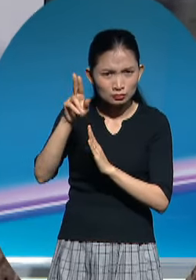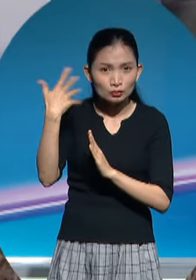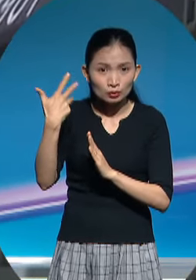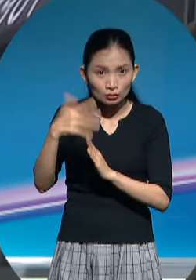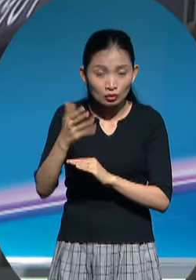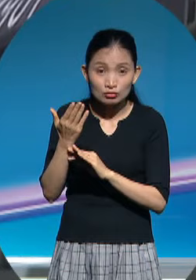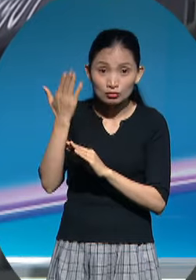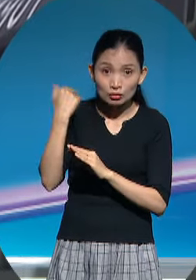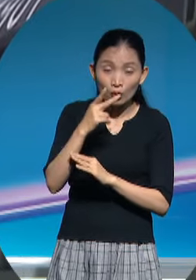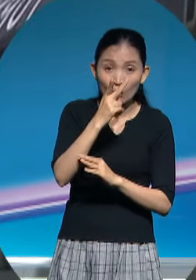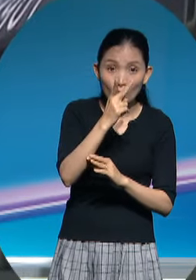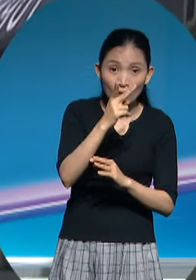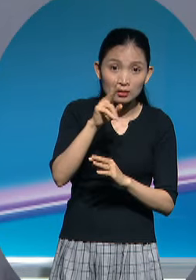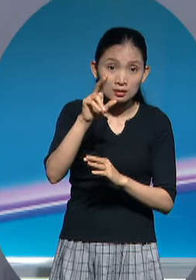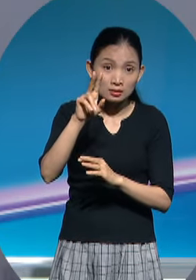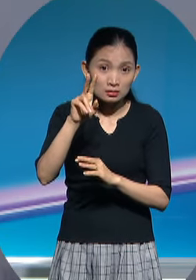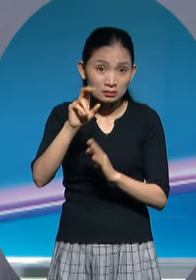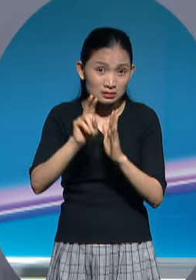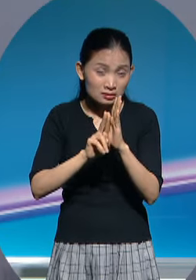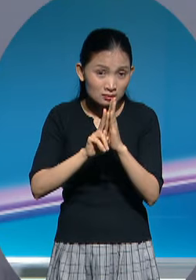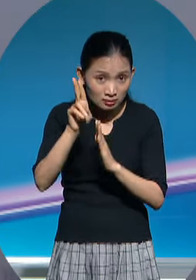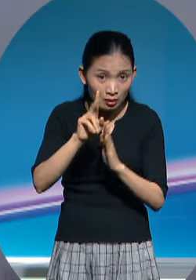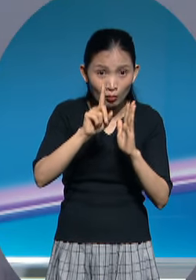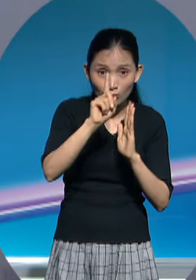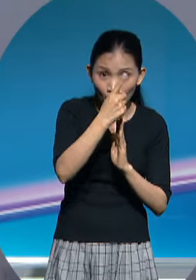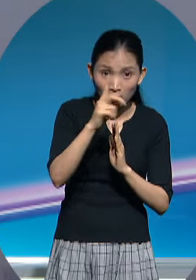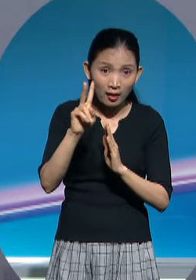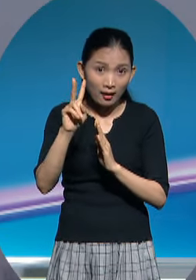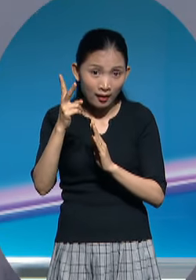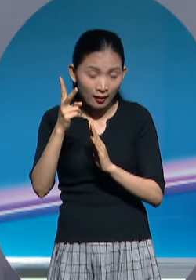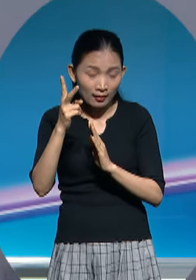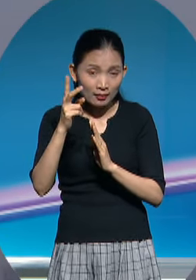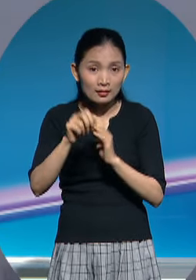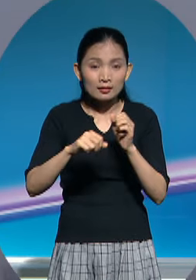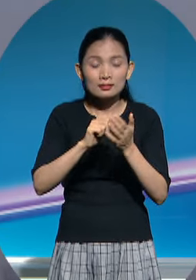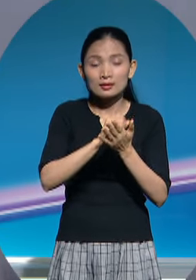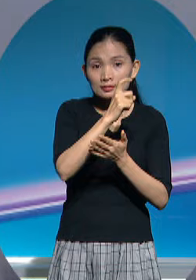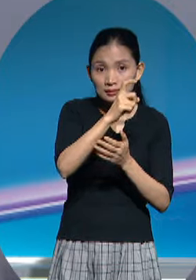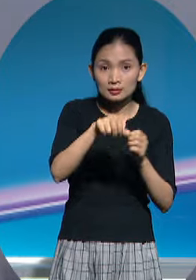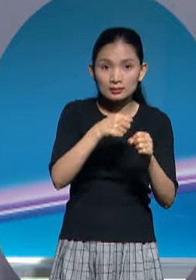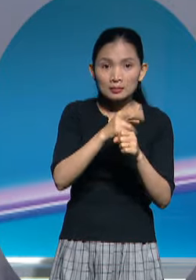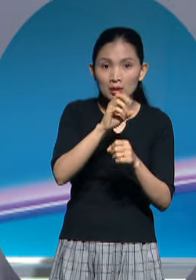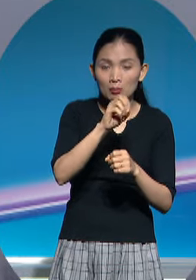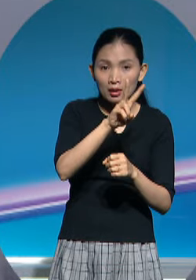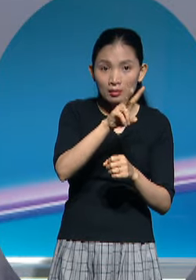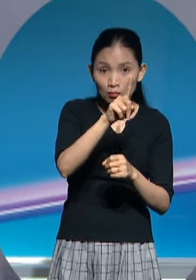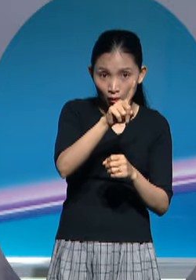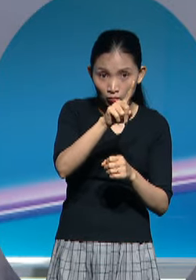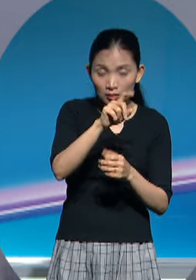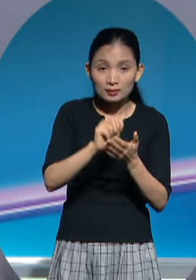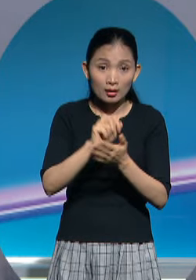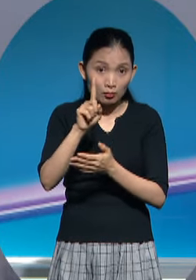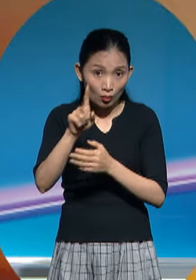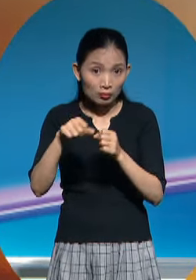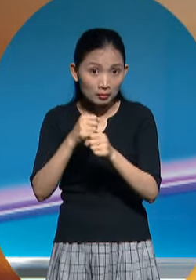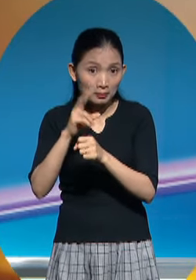và Hwasan-2 vào tháng 9 năm 2021 và tháng 1 năm 2022, được cho là có tầm bay bình thường là 1.500